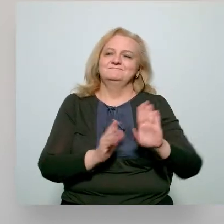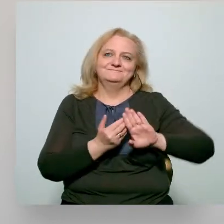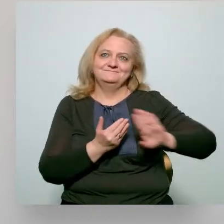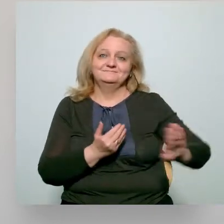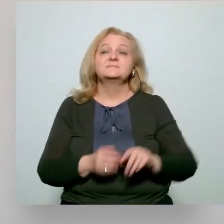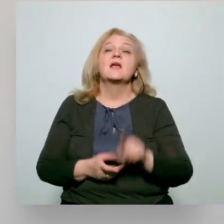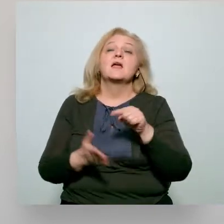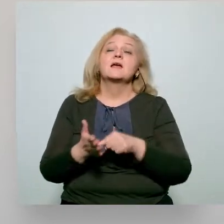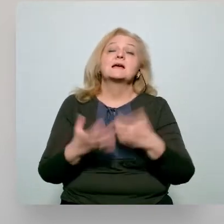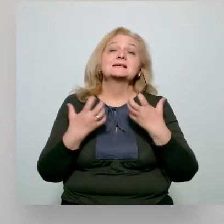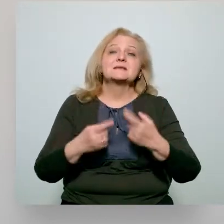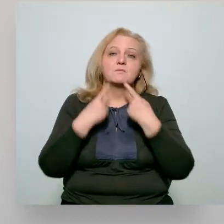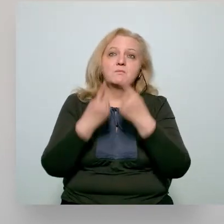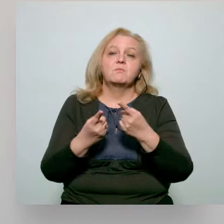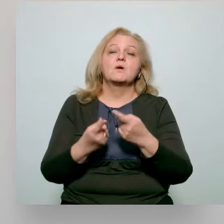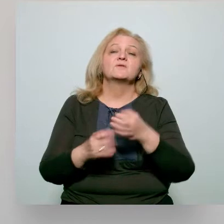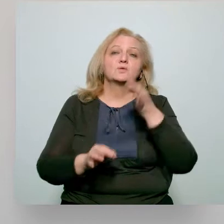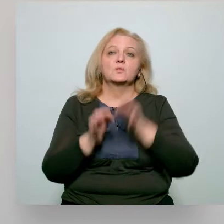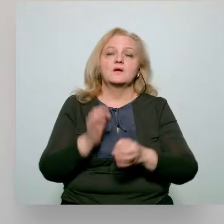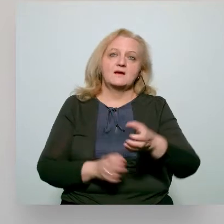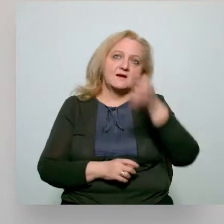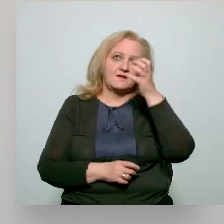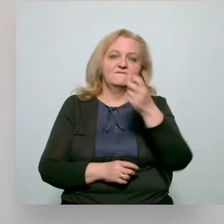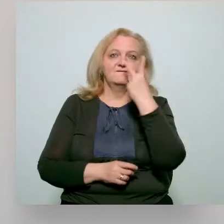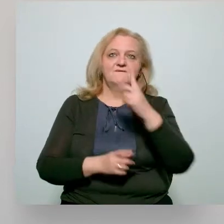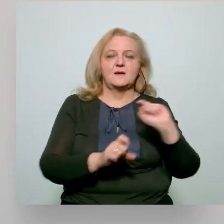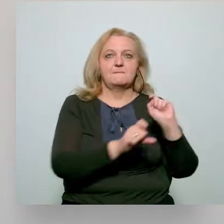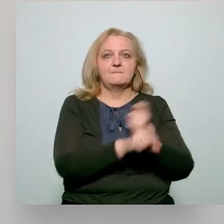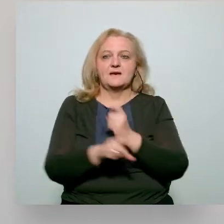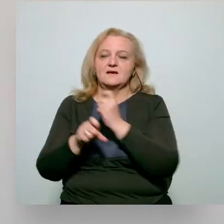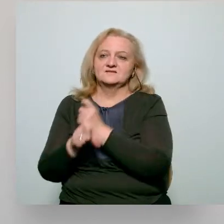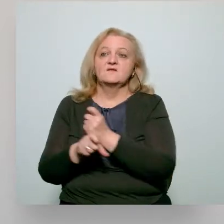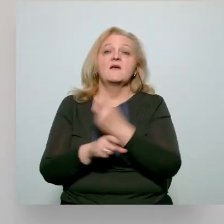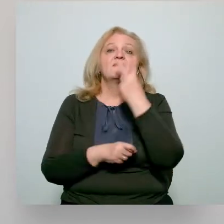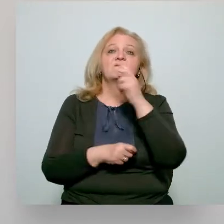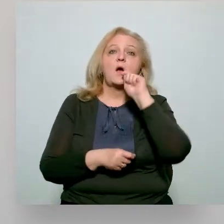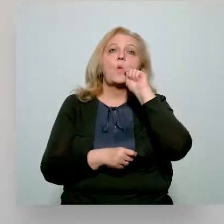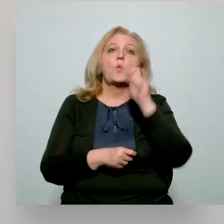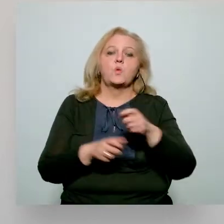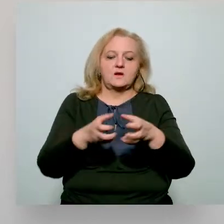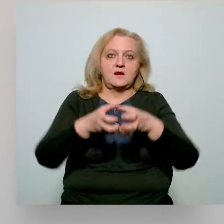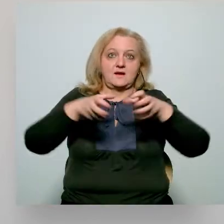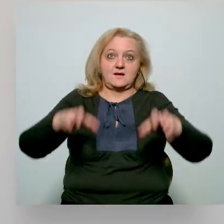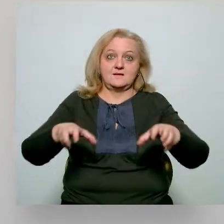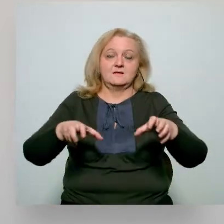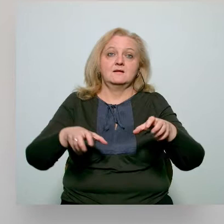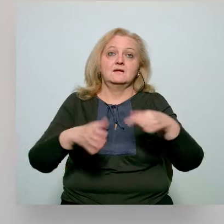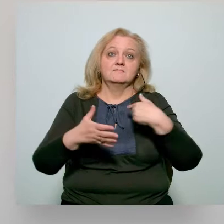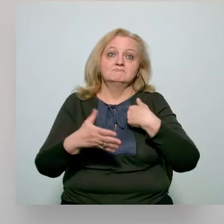tutaj doprecyzować, jeśli chodzi o autorstwo dwóch Ukrain. Te dwie Ukrainy mnie pisały,